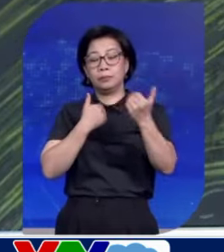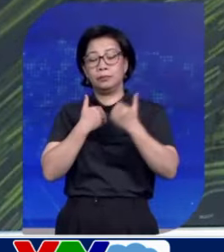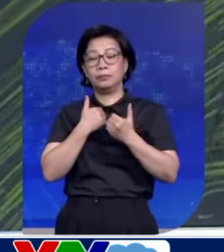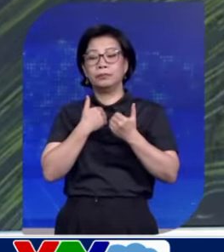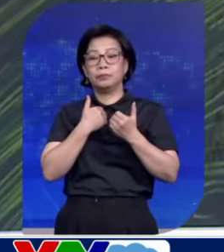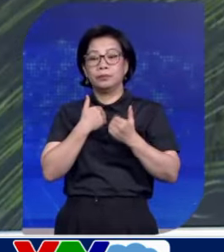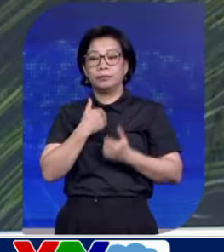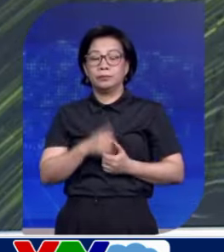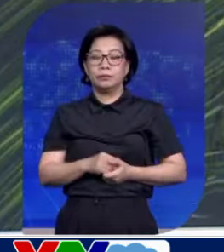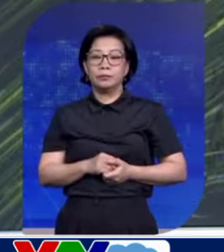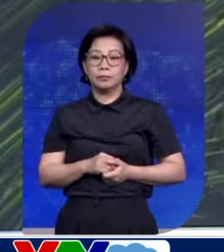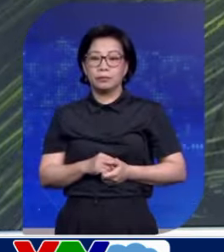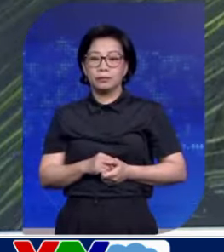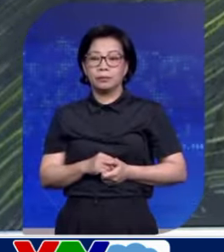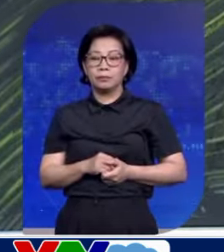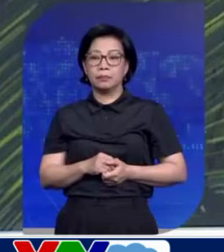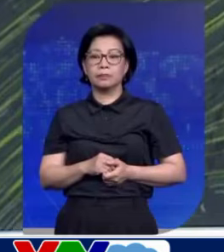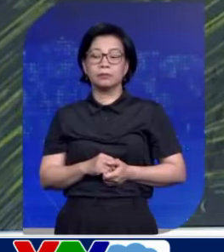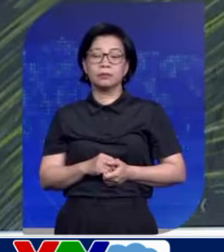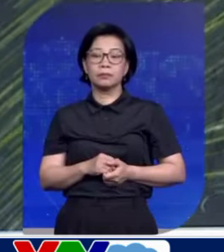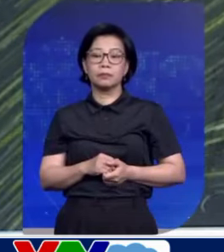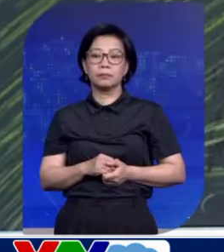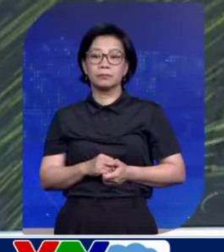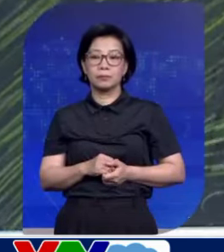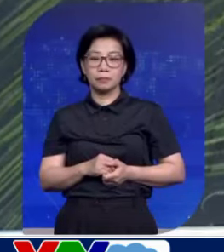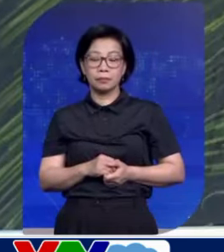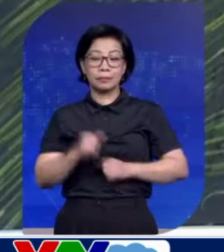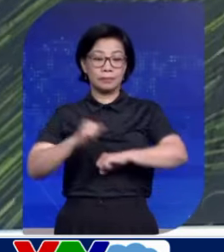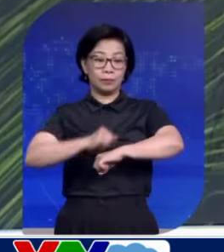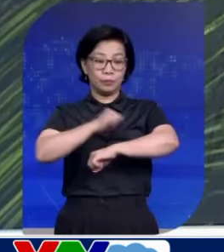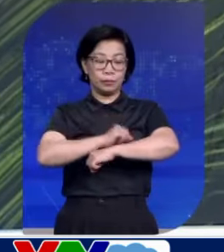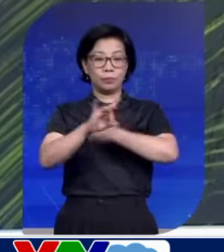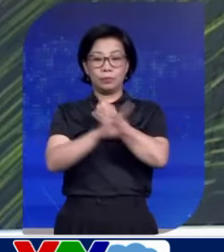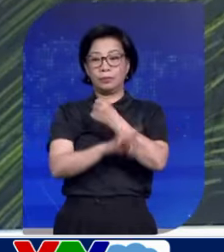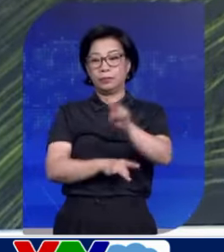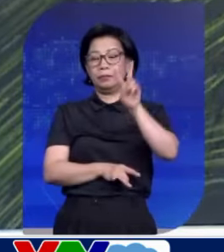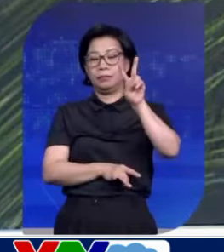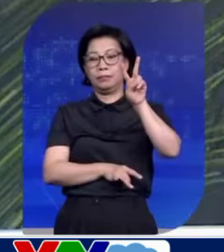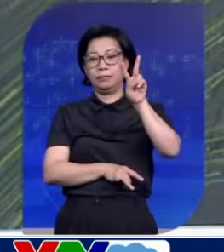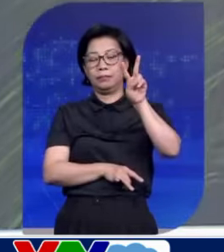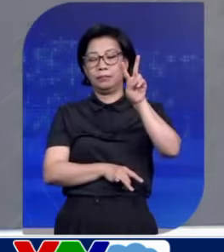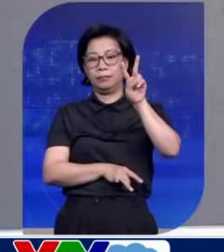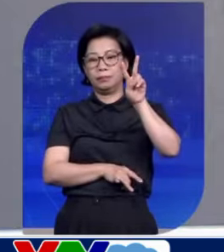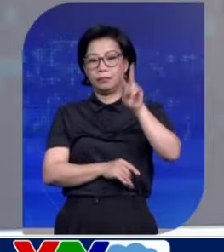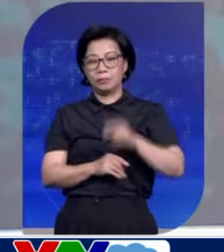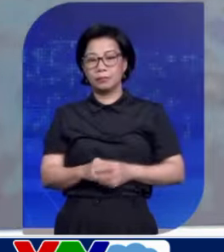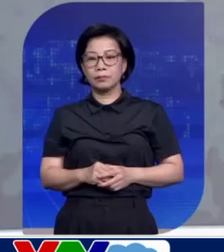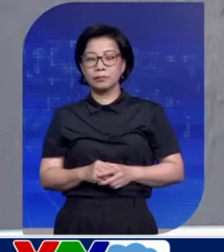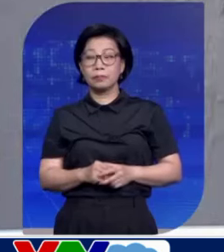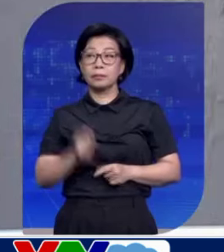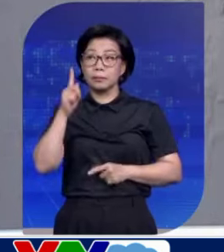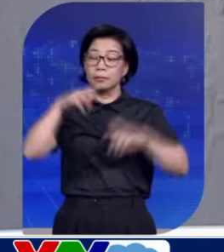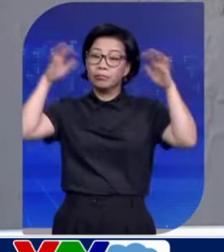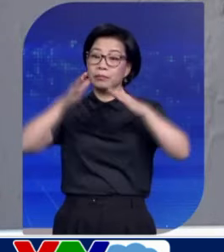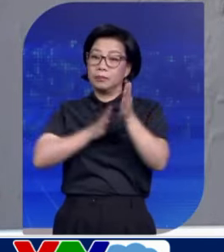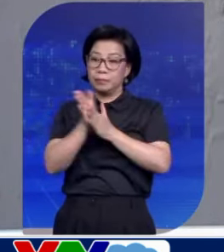đới. Vì là giải hội tụ nhiệt đới thì đang có trục vắt ngang qua khu vực Thanh Hóa đến Thừa Thiên Huế, nên đây cũng là khu vực mà tiếp tục có mưa lớn trong